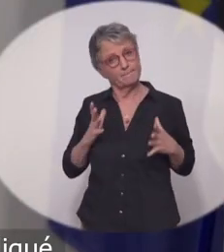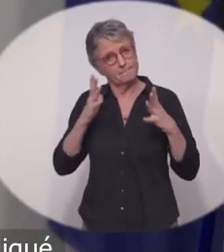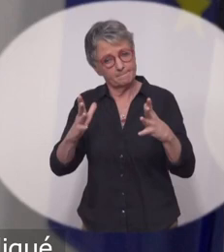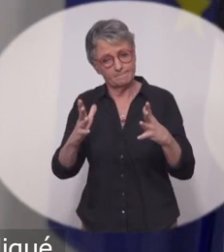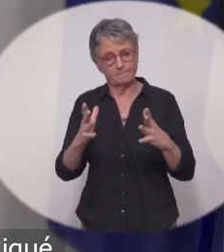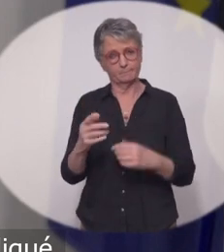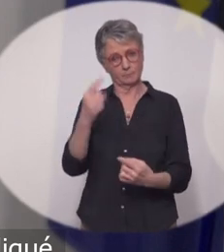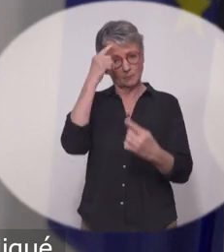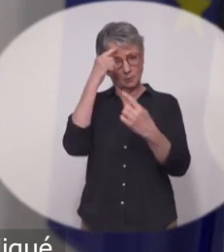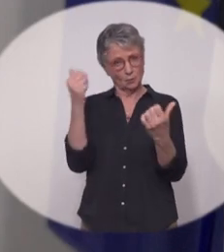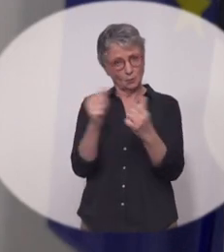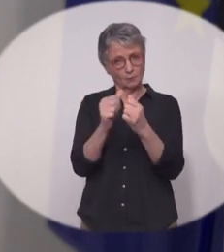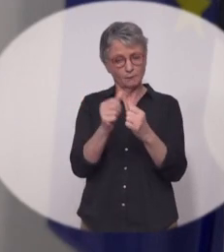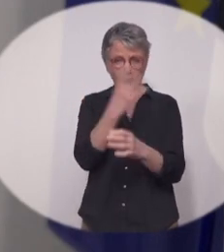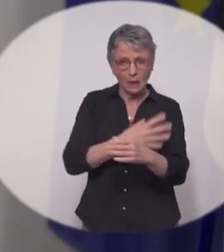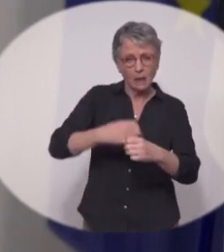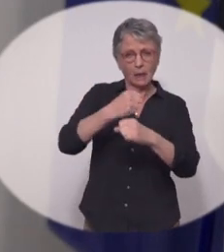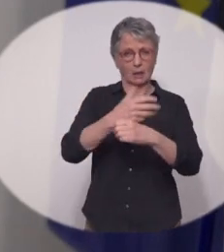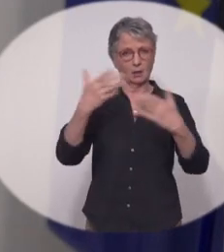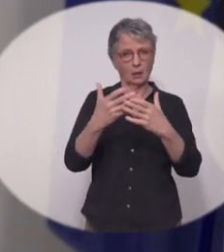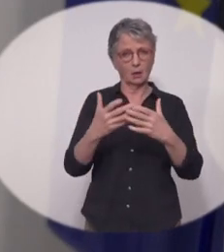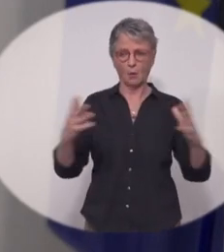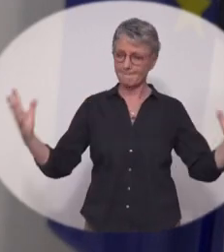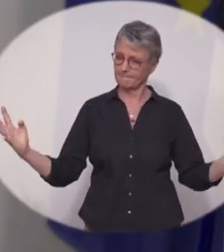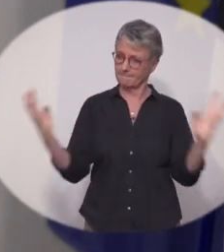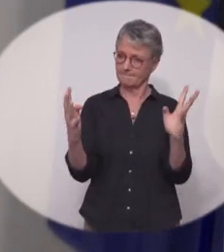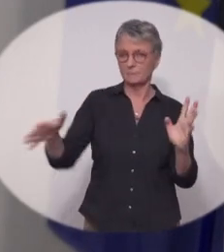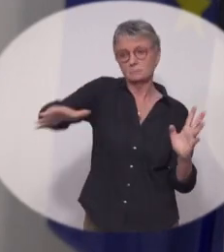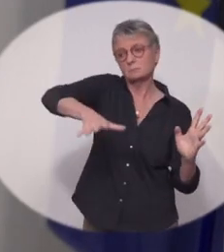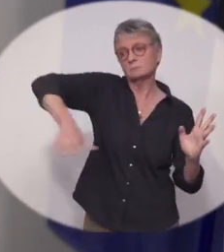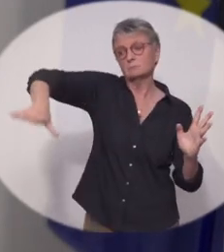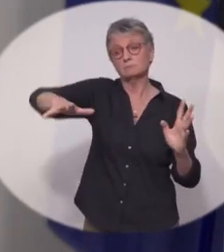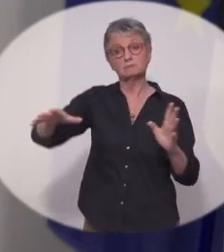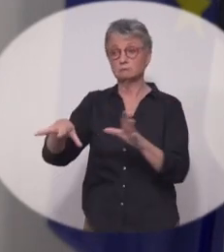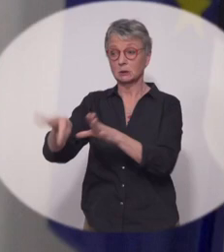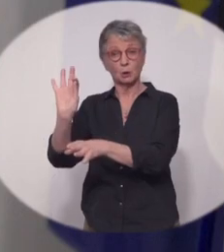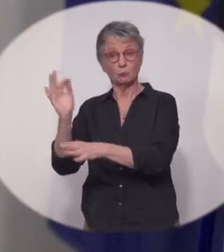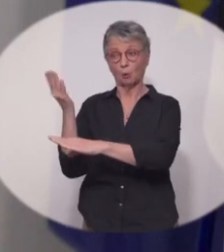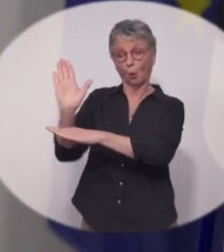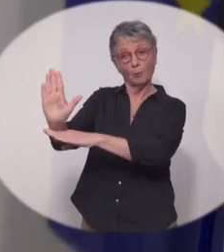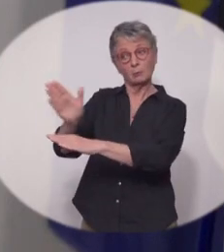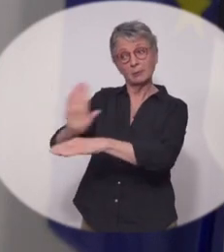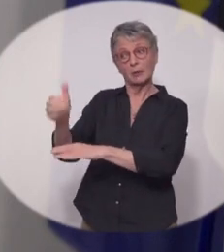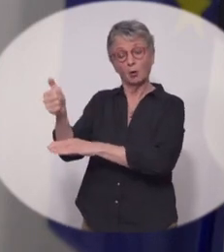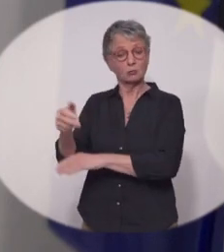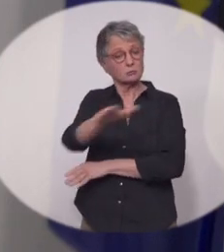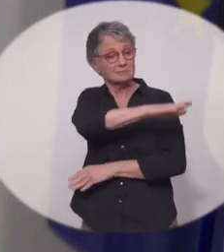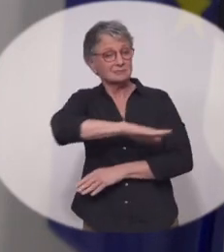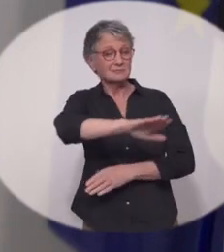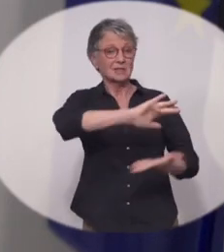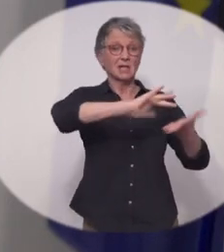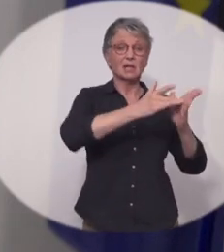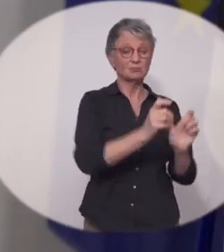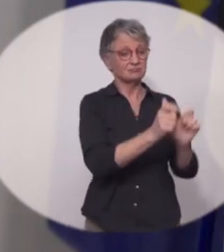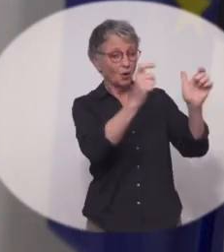large convergence entre la représentation élus de la corse dans la diversité de ses convictions et les forces vives de l'île notamment